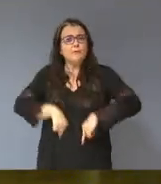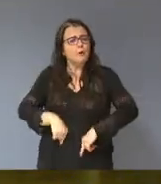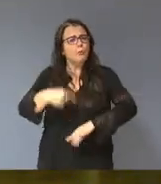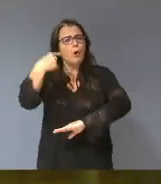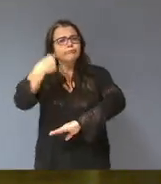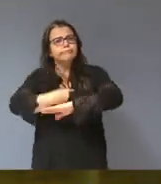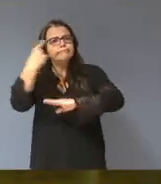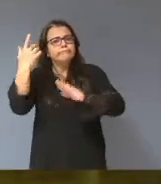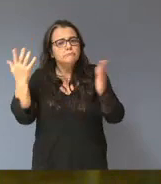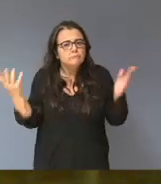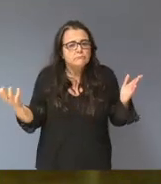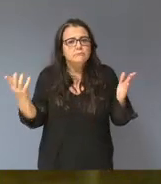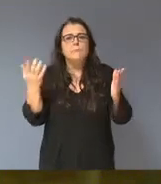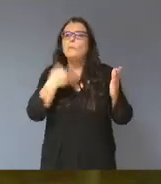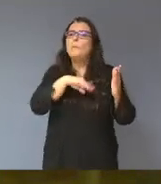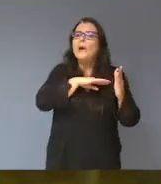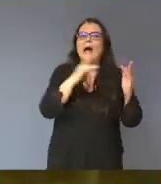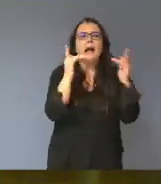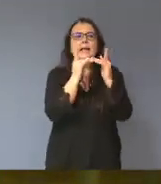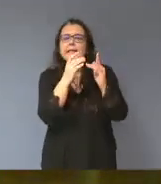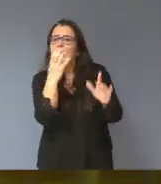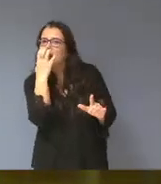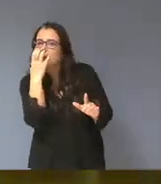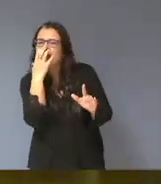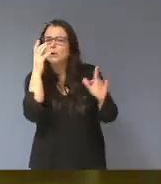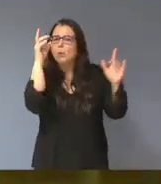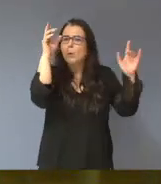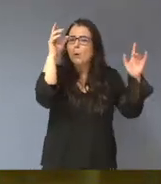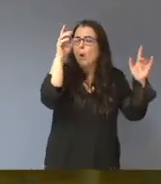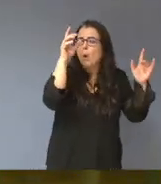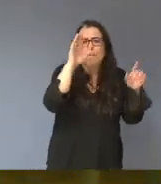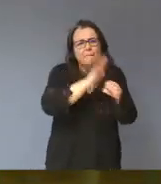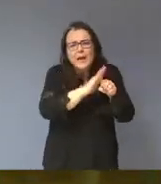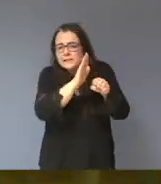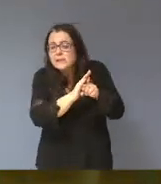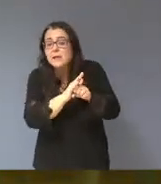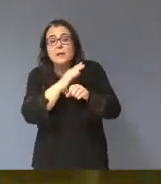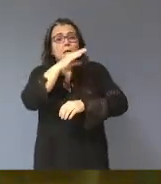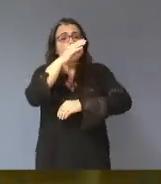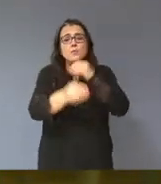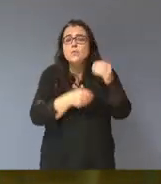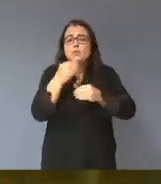de réanimation, du refus pour des motifs obscurs d'une molécule qui actuellement a été